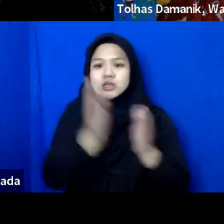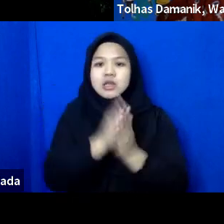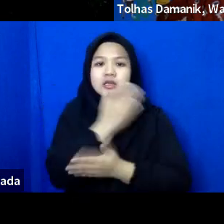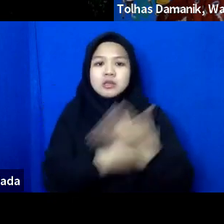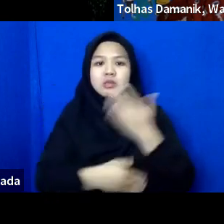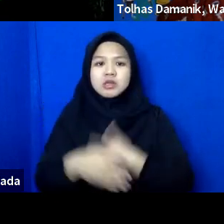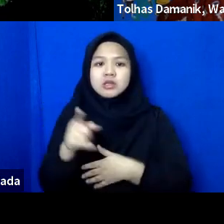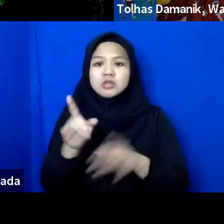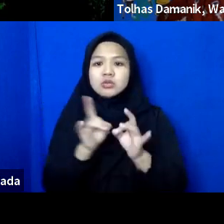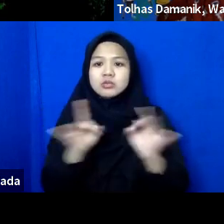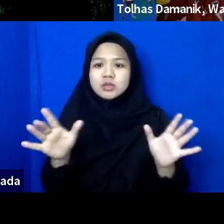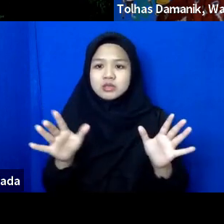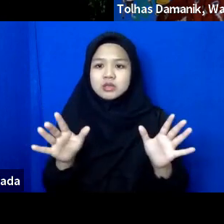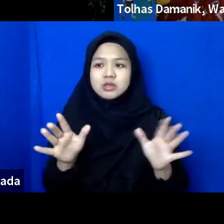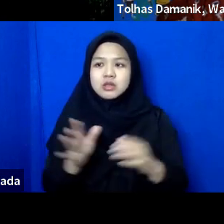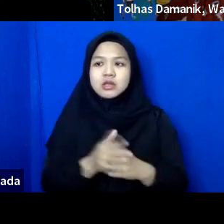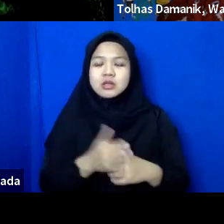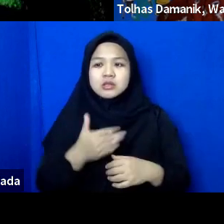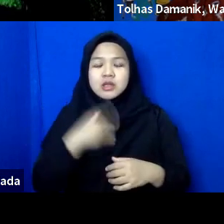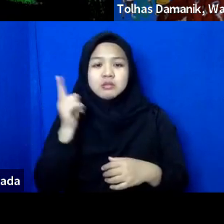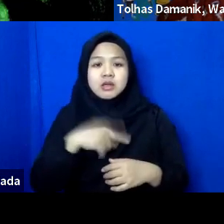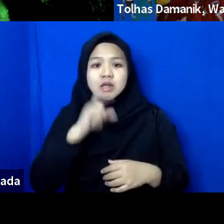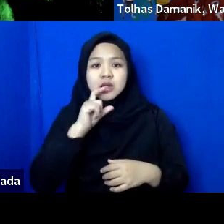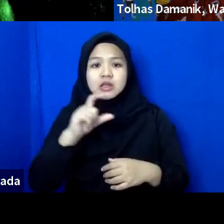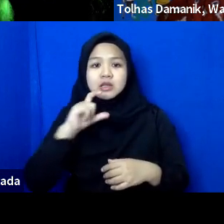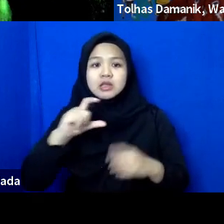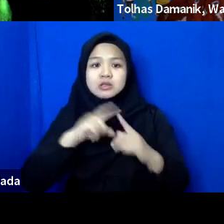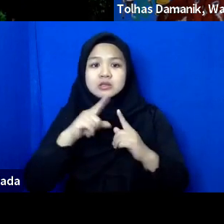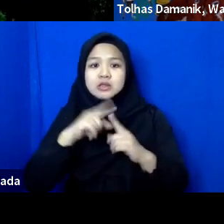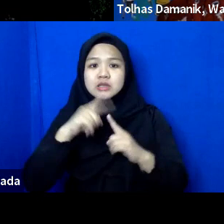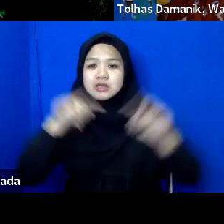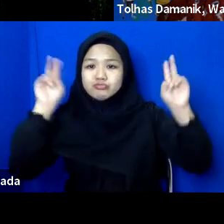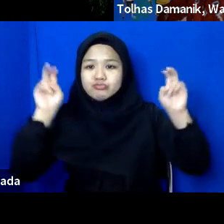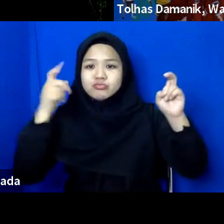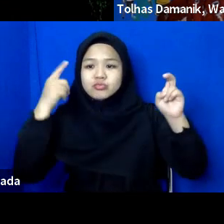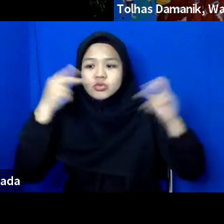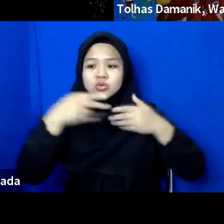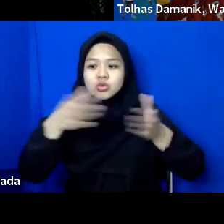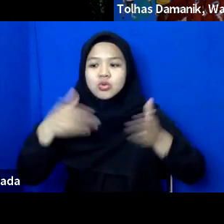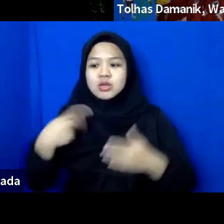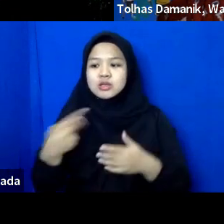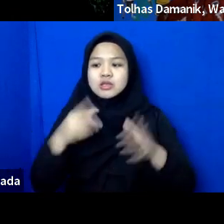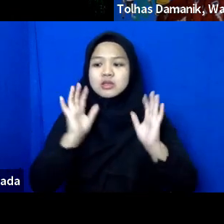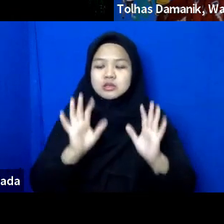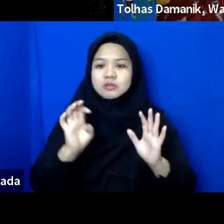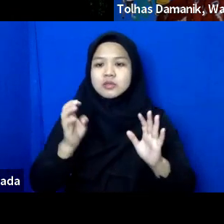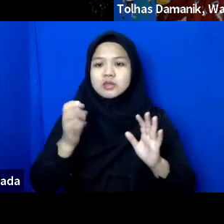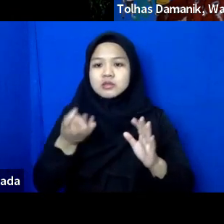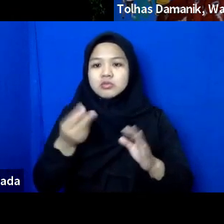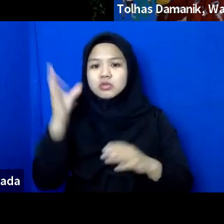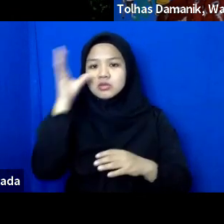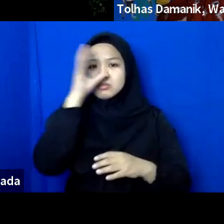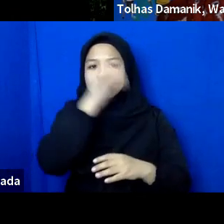berbeda ya saya penggunaan kata tetap dalam tanda petik ini untuk ruang kita saja agar mudah dipahami